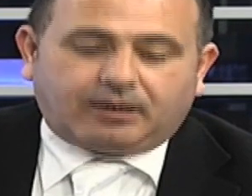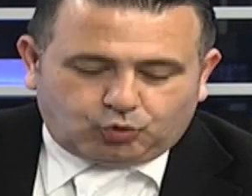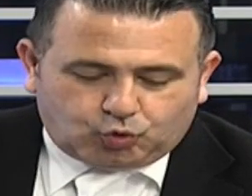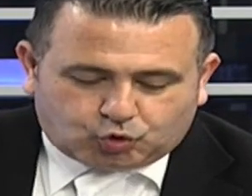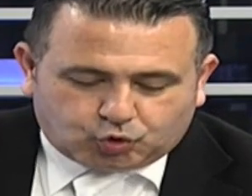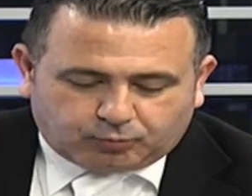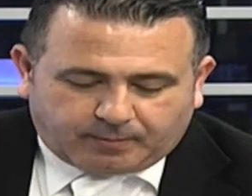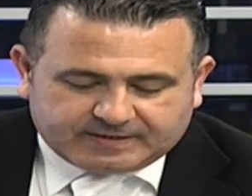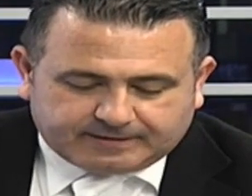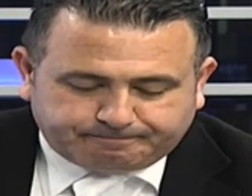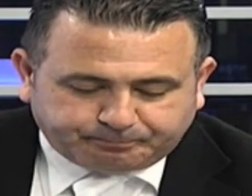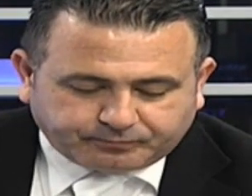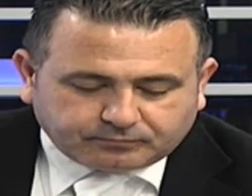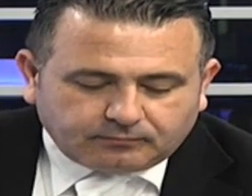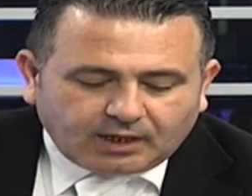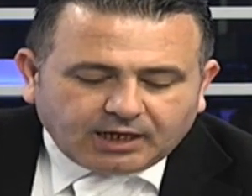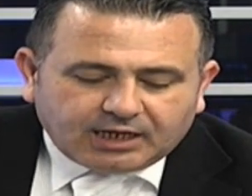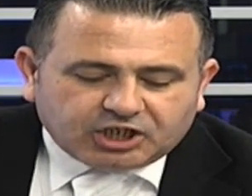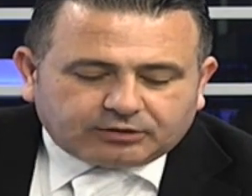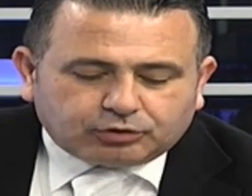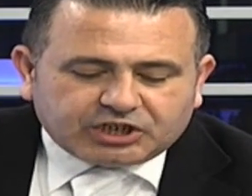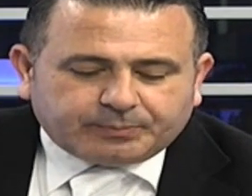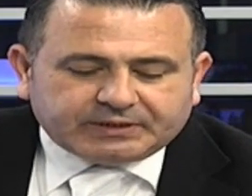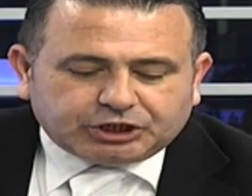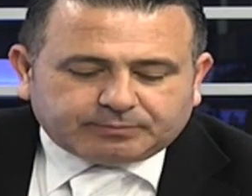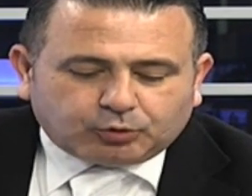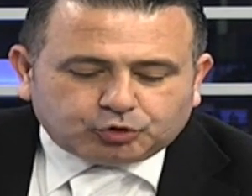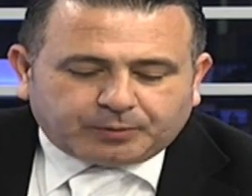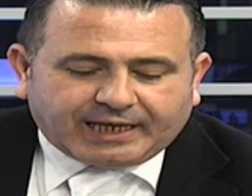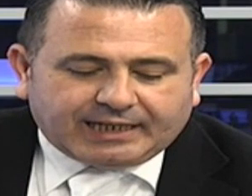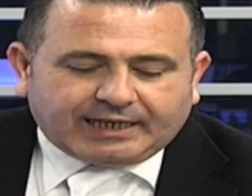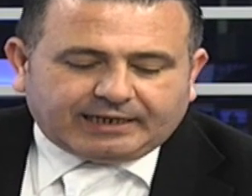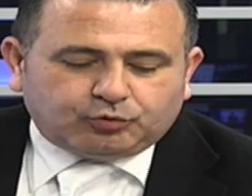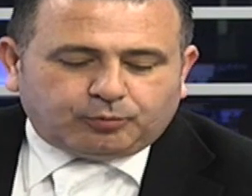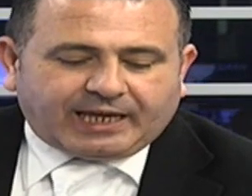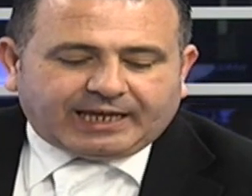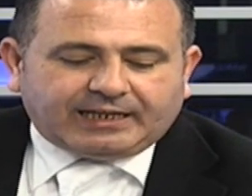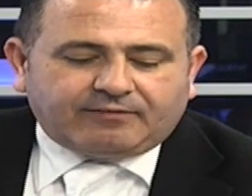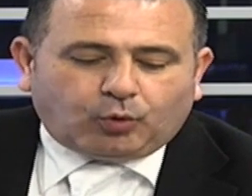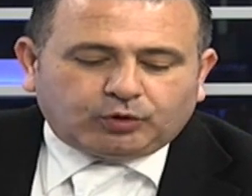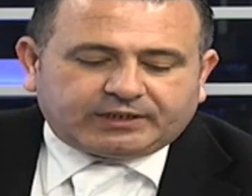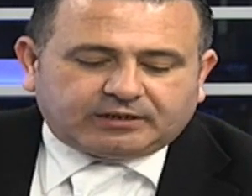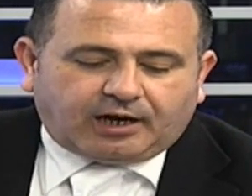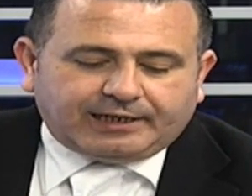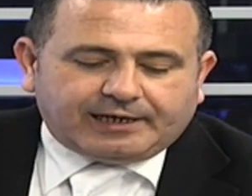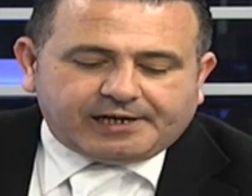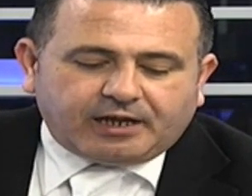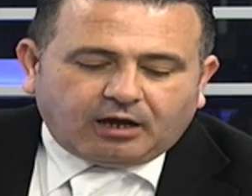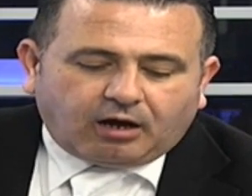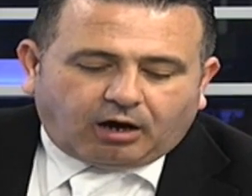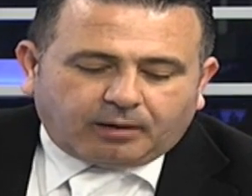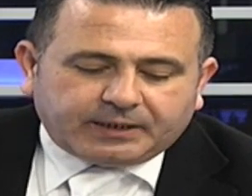ve 3 çocuk babası. Çelik Türkiye çapında işitme konuşma engelliler ile tüm engelliler ve onların